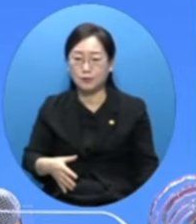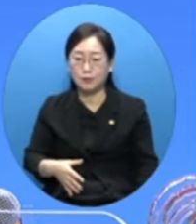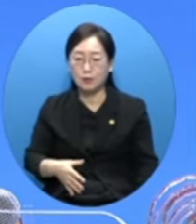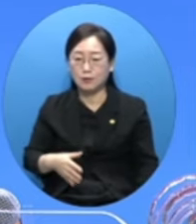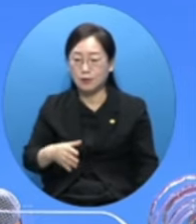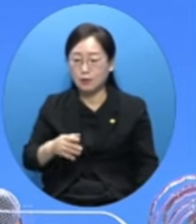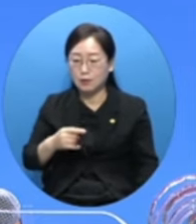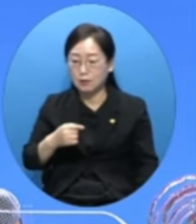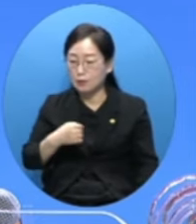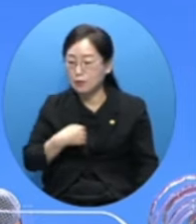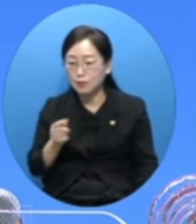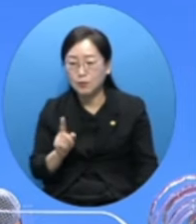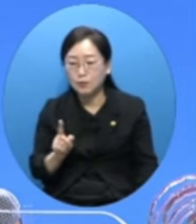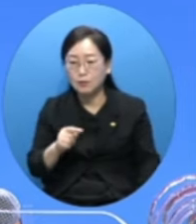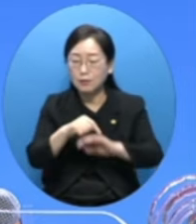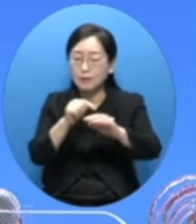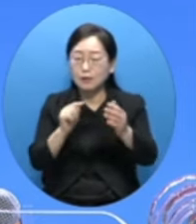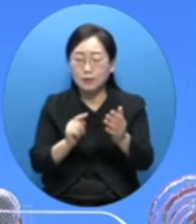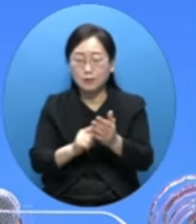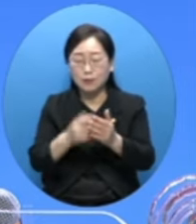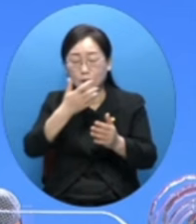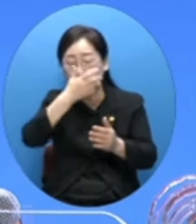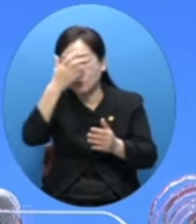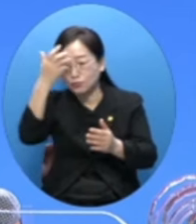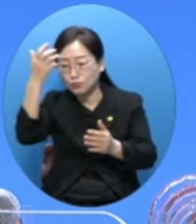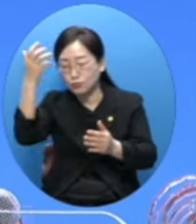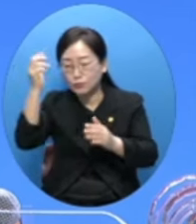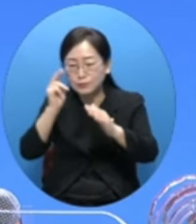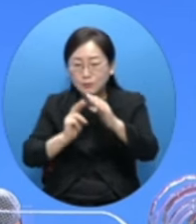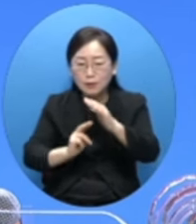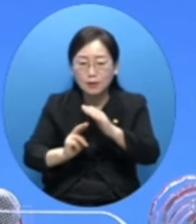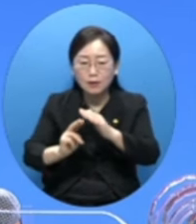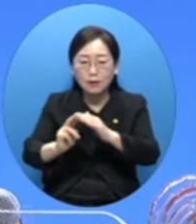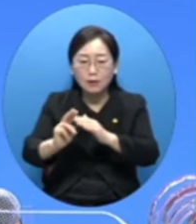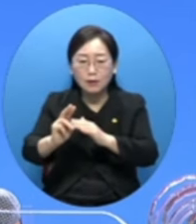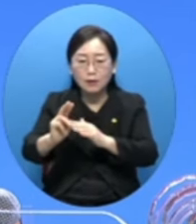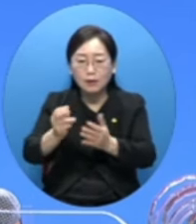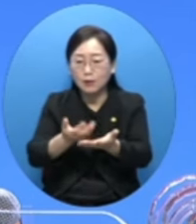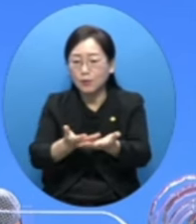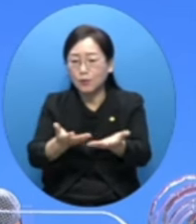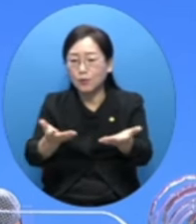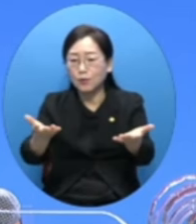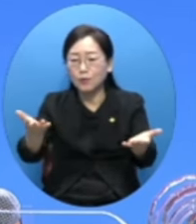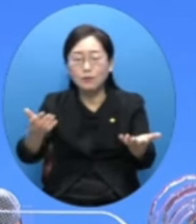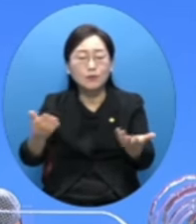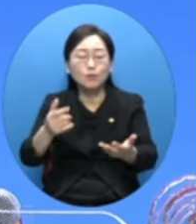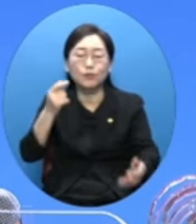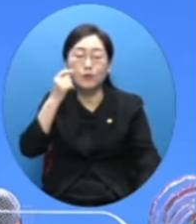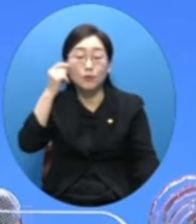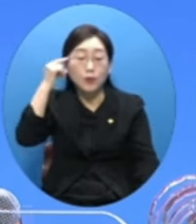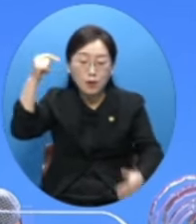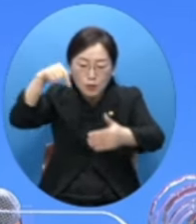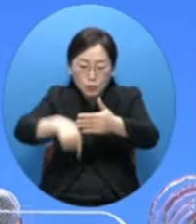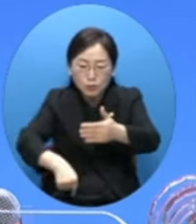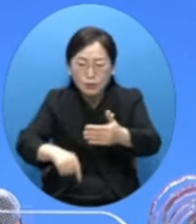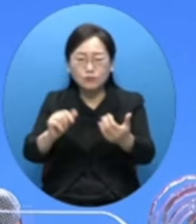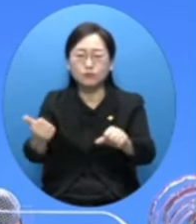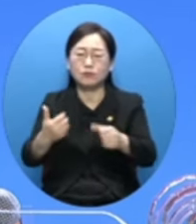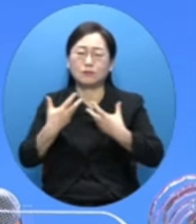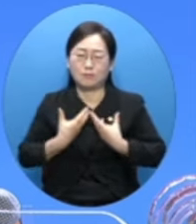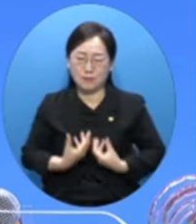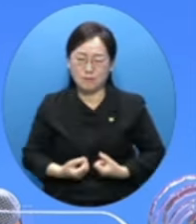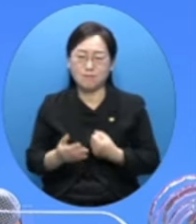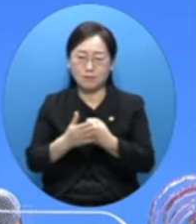자기의 마음의 꿈과 희망을 펼치고 제대로 일할 수가 없습니다. 왜? 이미 영혼이 죽어오고 절망 가운데 빠졌기